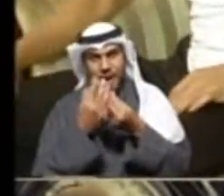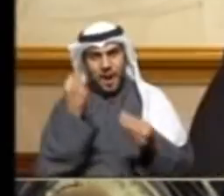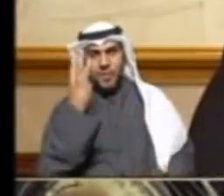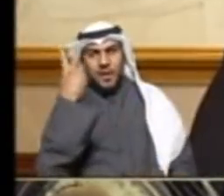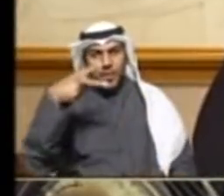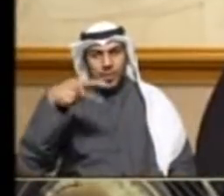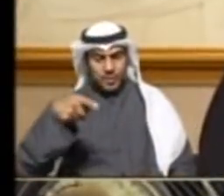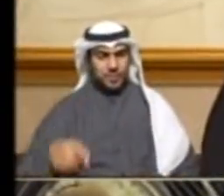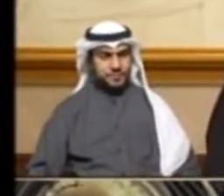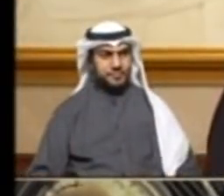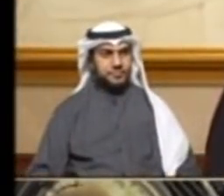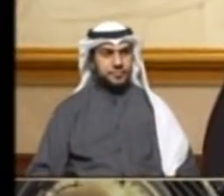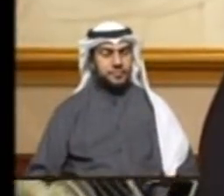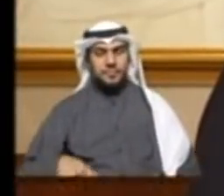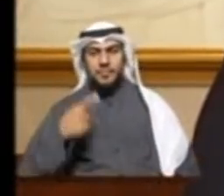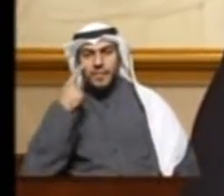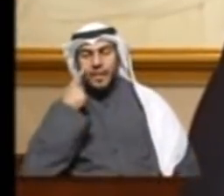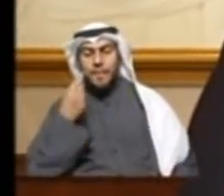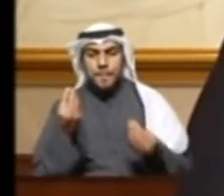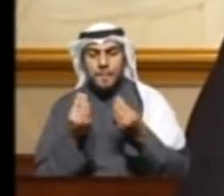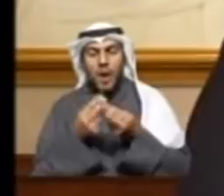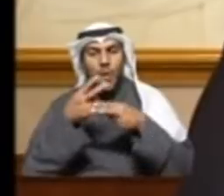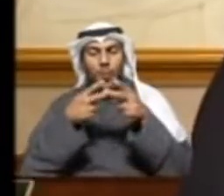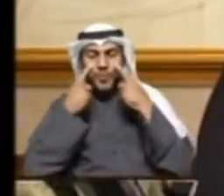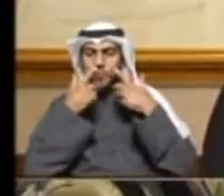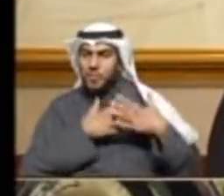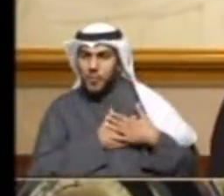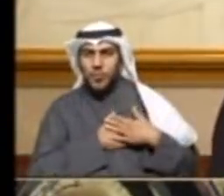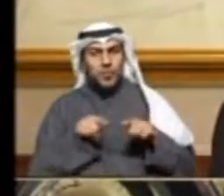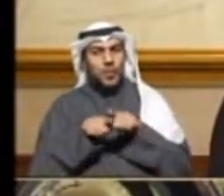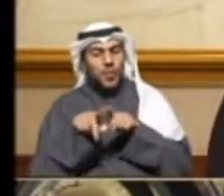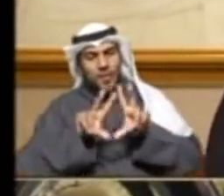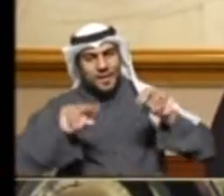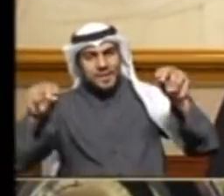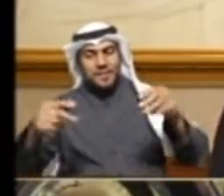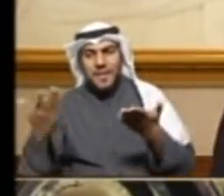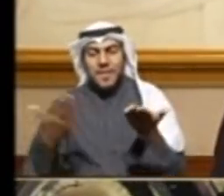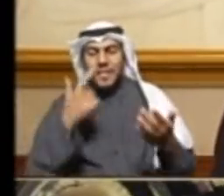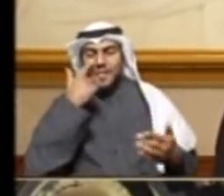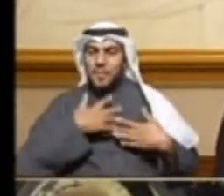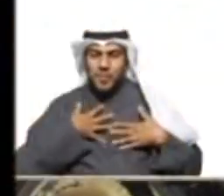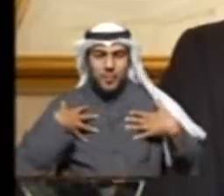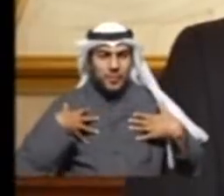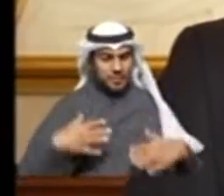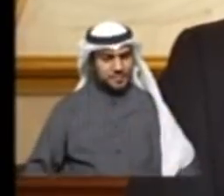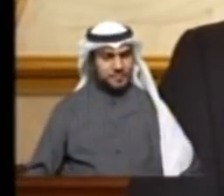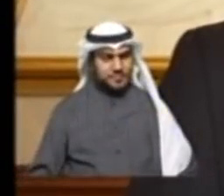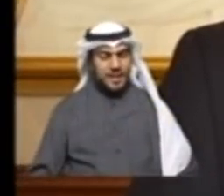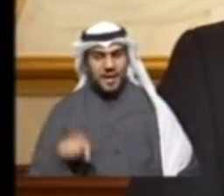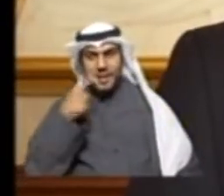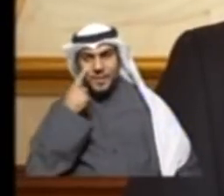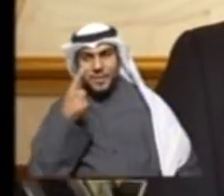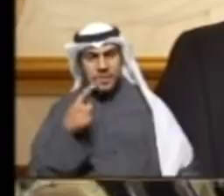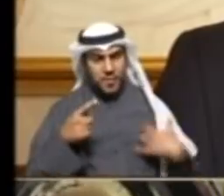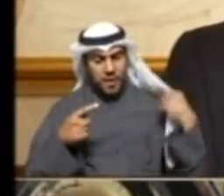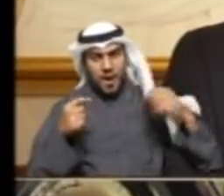23. وإحنا الآن بين أهلنا وأخونا في الكويت، ونشكركم على الاستقبال والحفاوس للاستقبال هذه. شاهد إحنا لنا